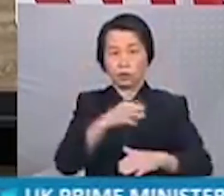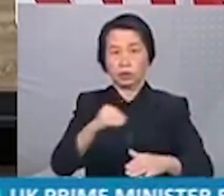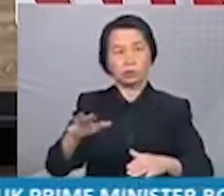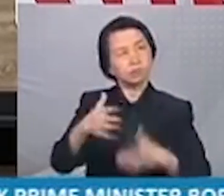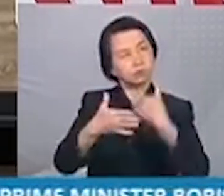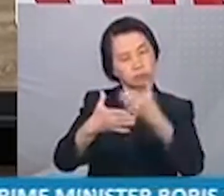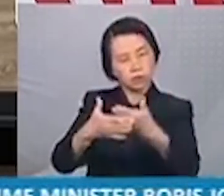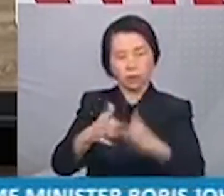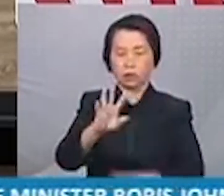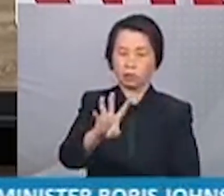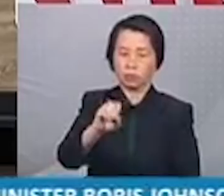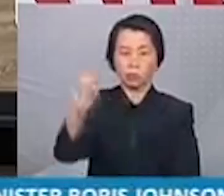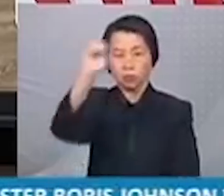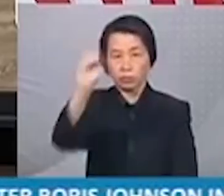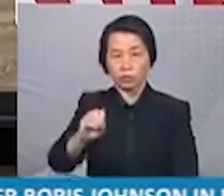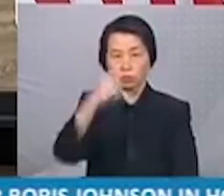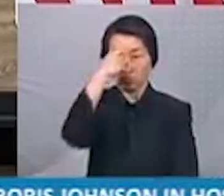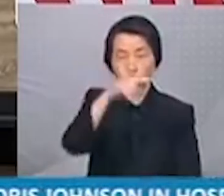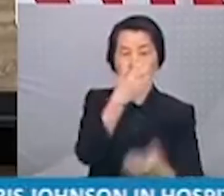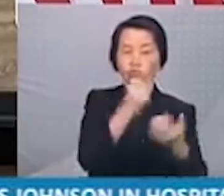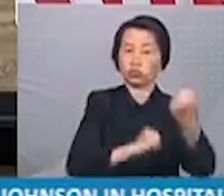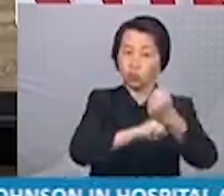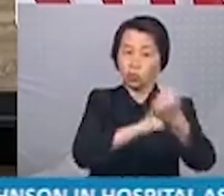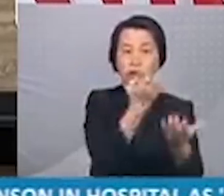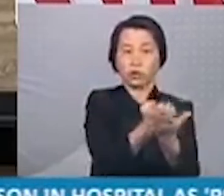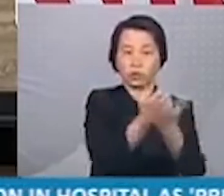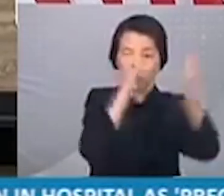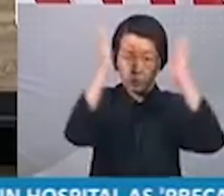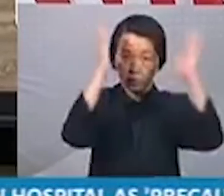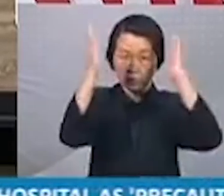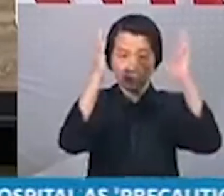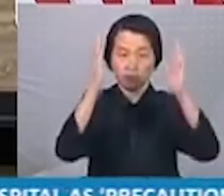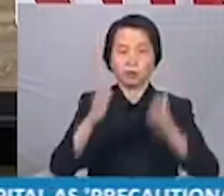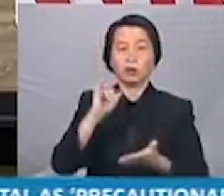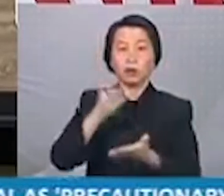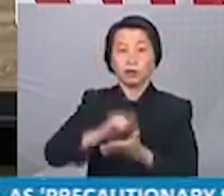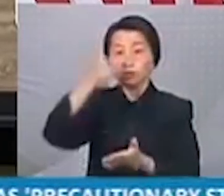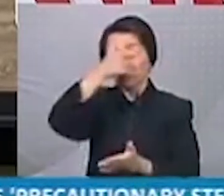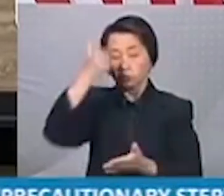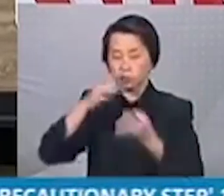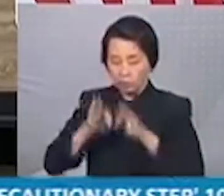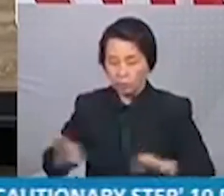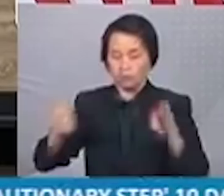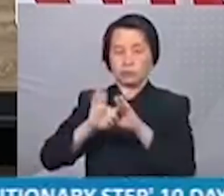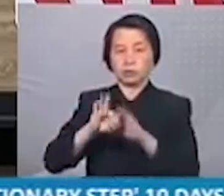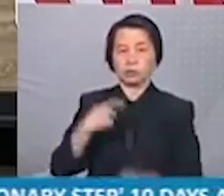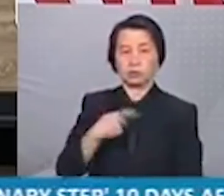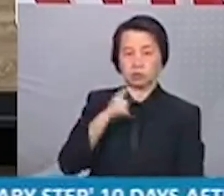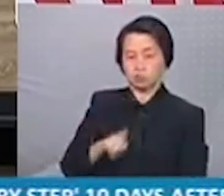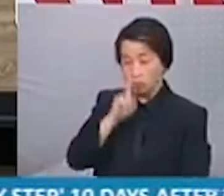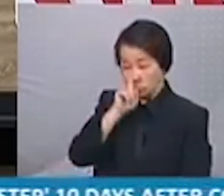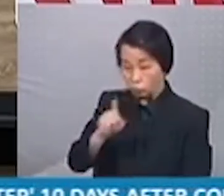40 peratus kepada ekonomi negara-negara Hai oleh itu adalah penting kita pastikan